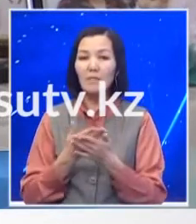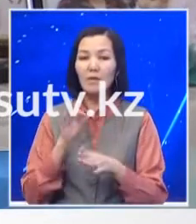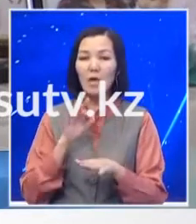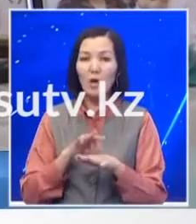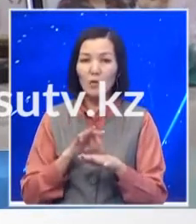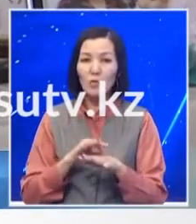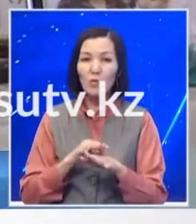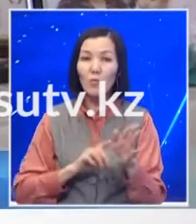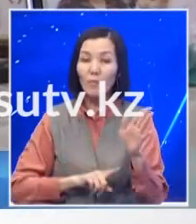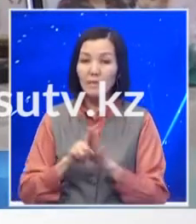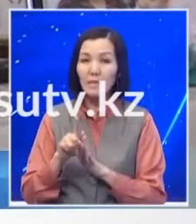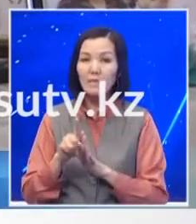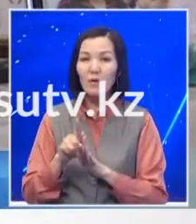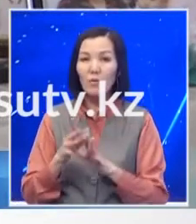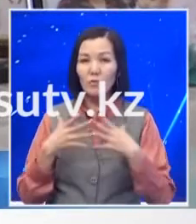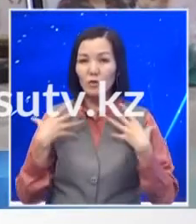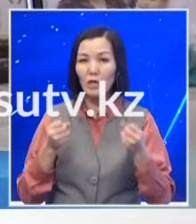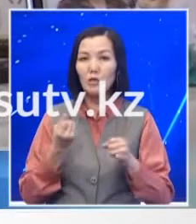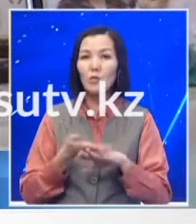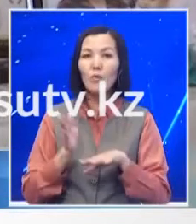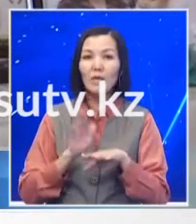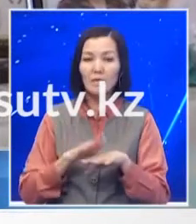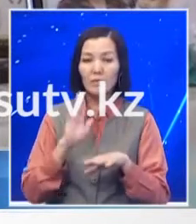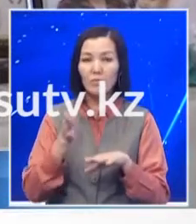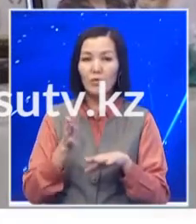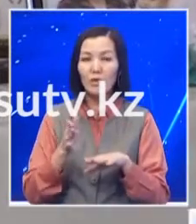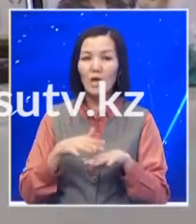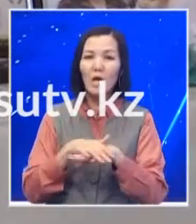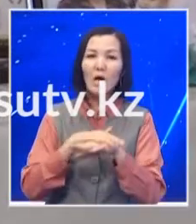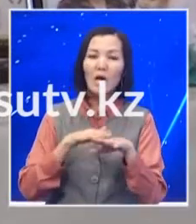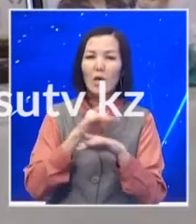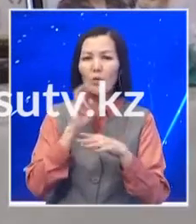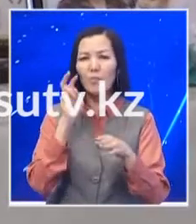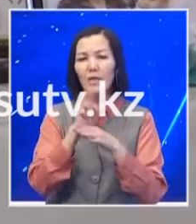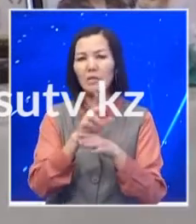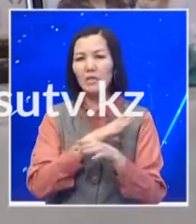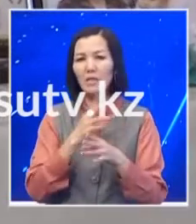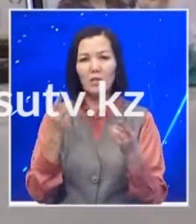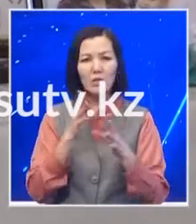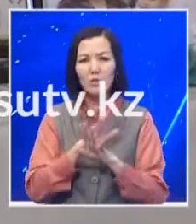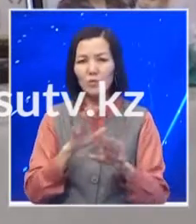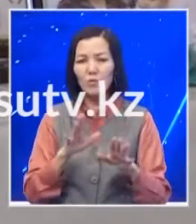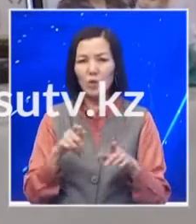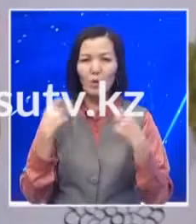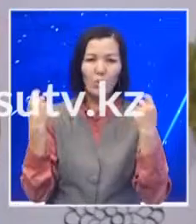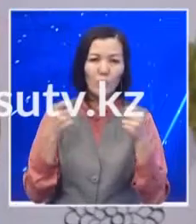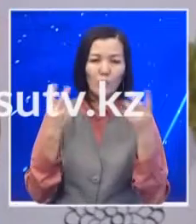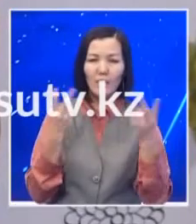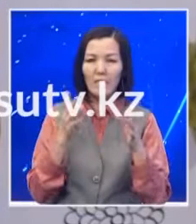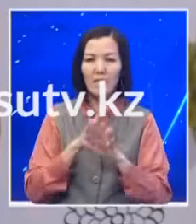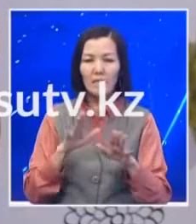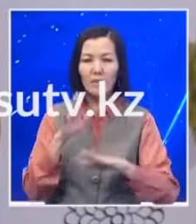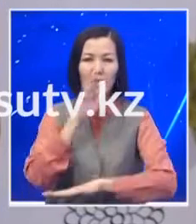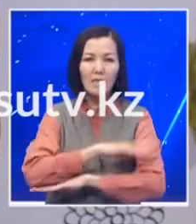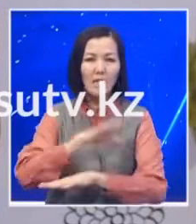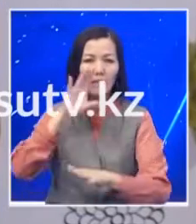қиын. Сондықтан да мына көпшілік баратын жерге көп бармай, той думанда азайтып, тәртіпті